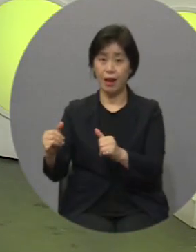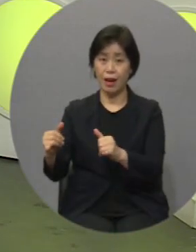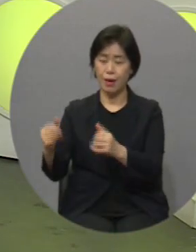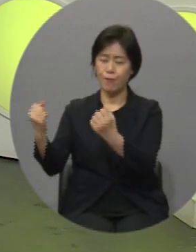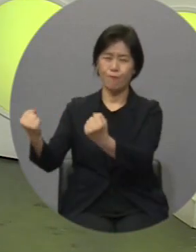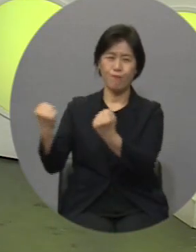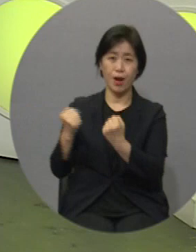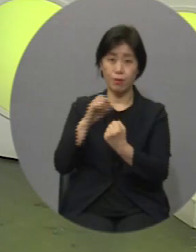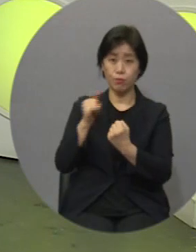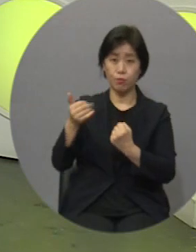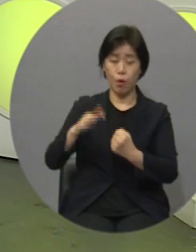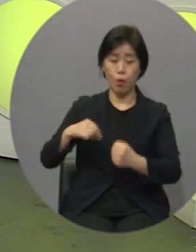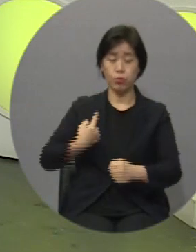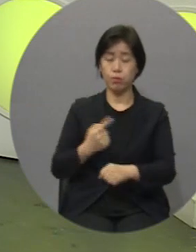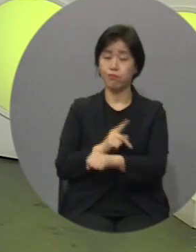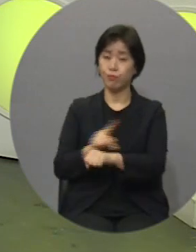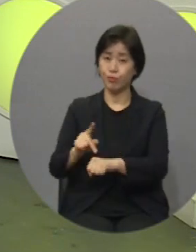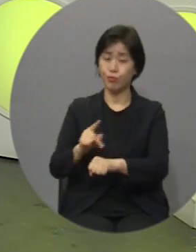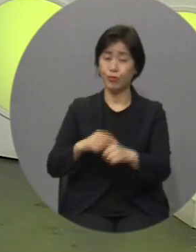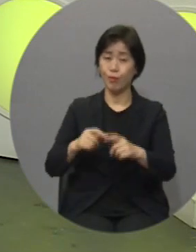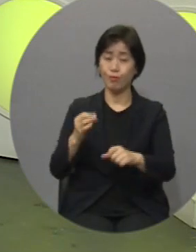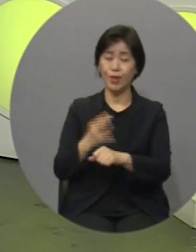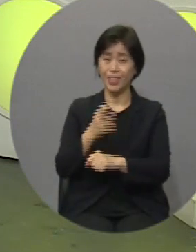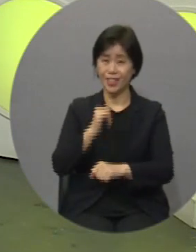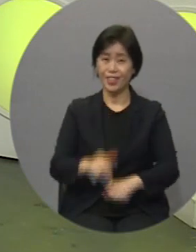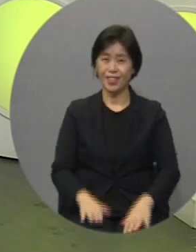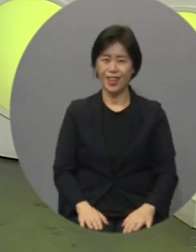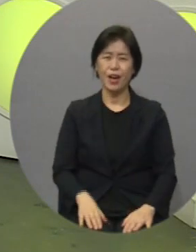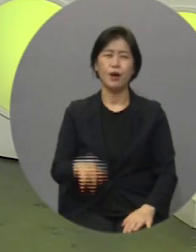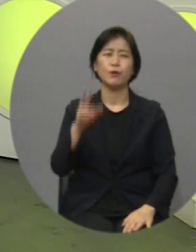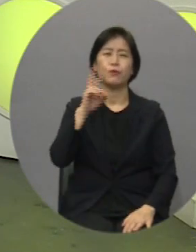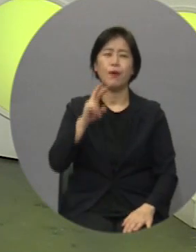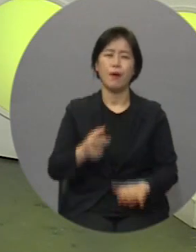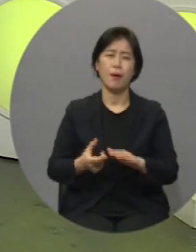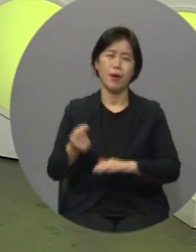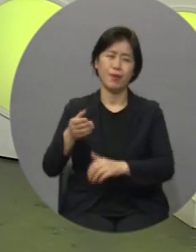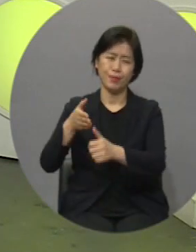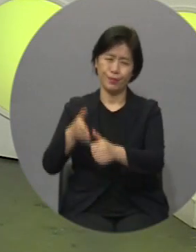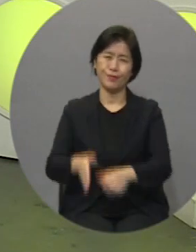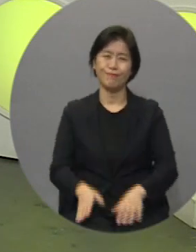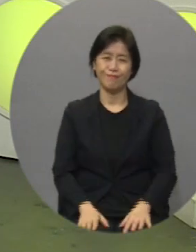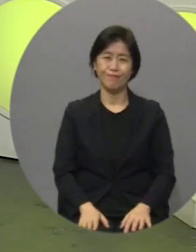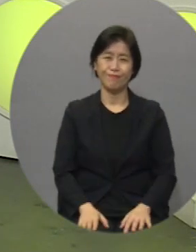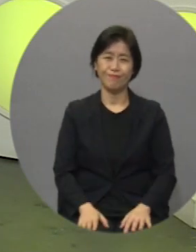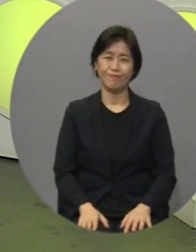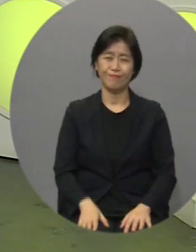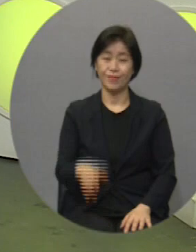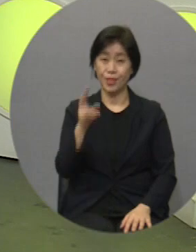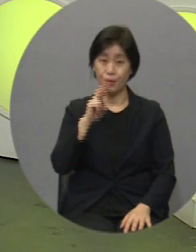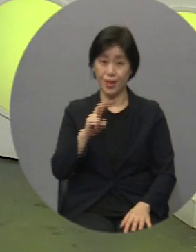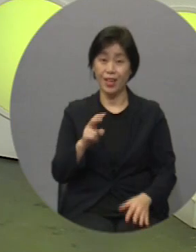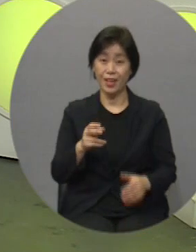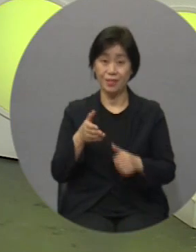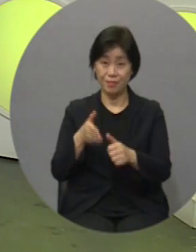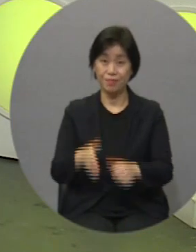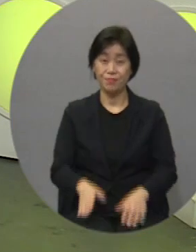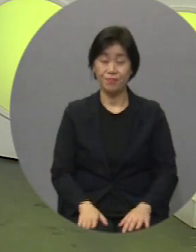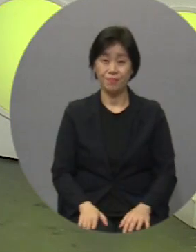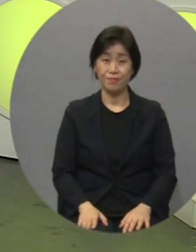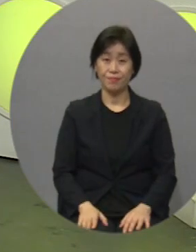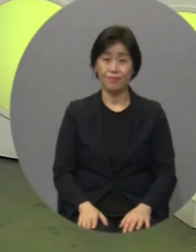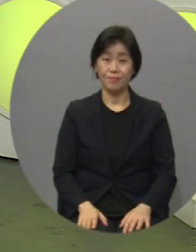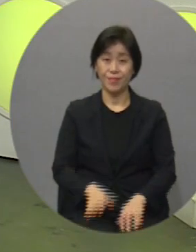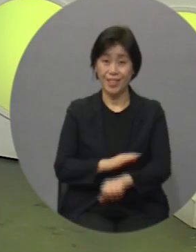오셨지만 좋아요. 자, 그러면 경주 아가씨 노래라도 빨리 한번 더 들어보고 싶어요. 네. 자, 그럼 음악 드릴 테니까 네, 좀 힘차게